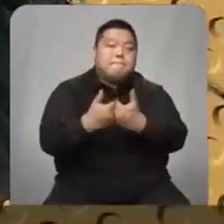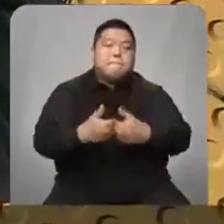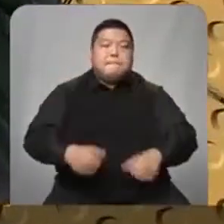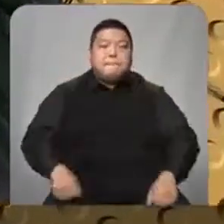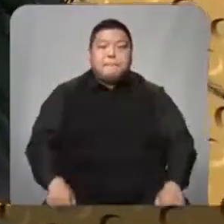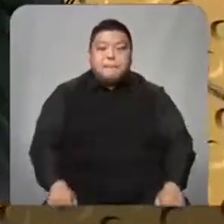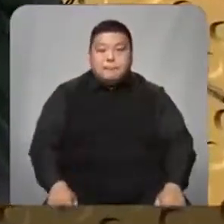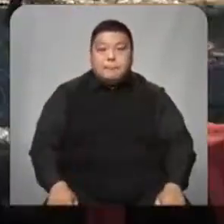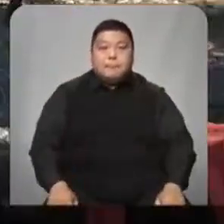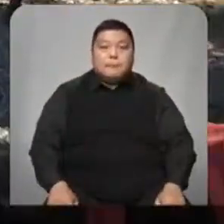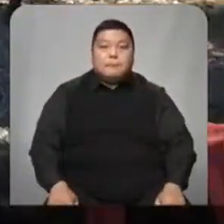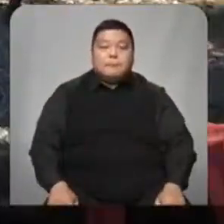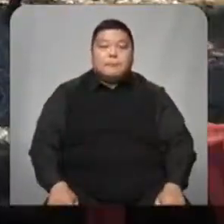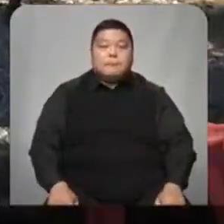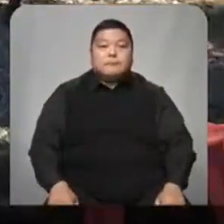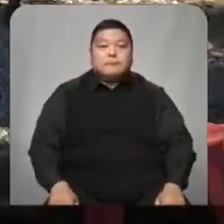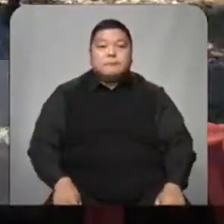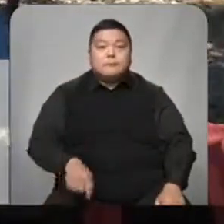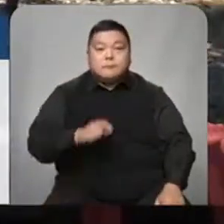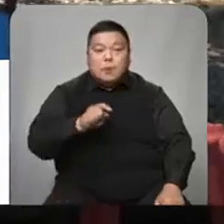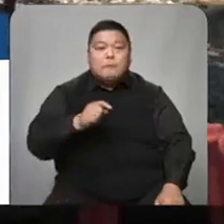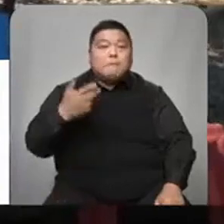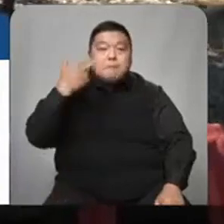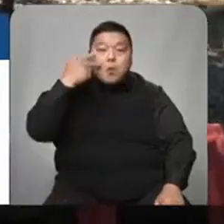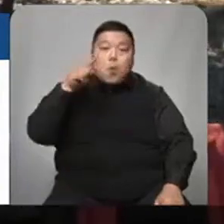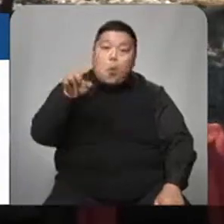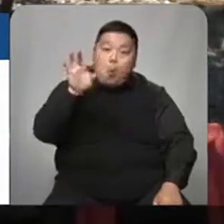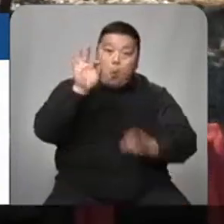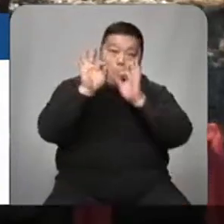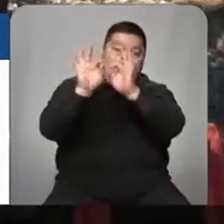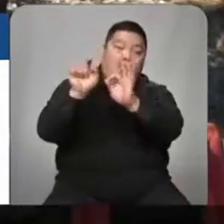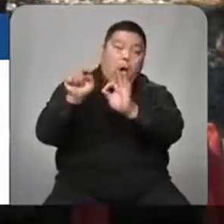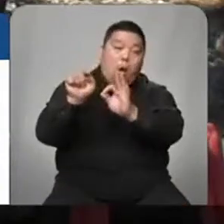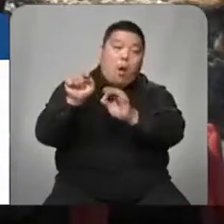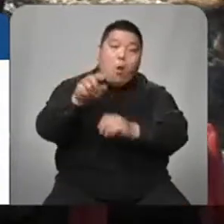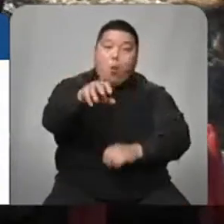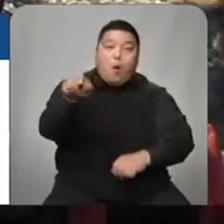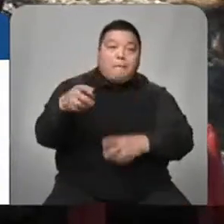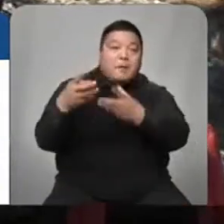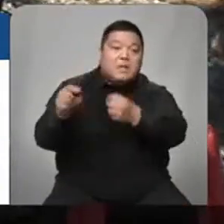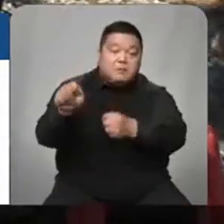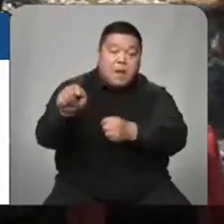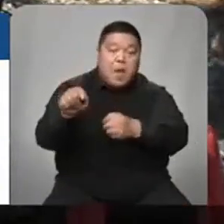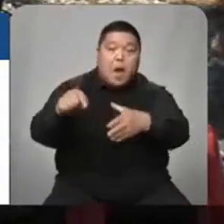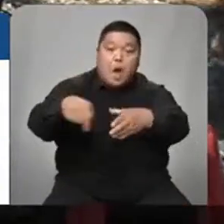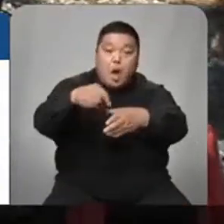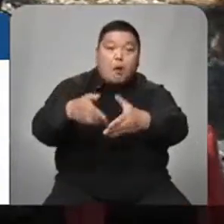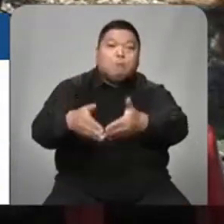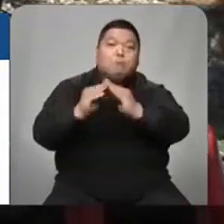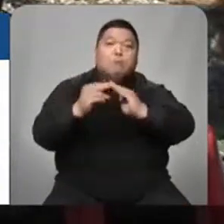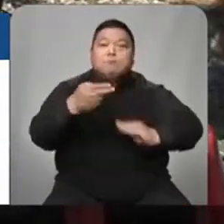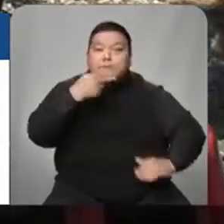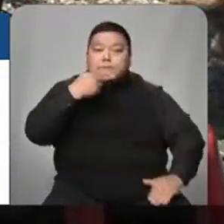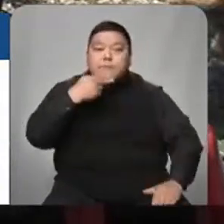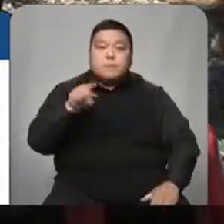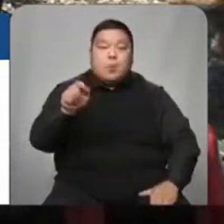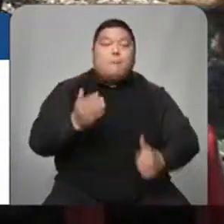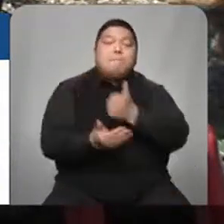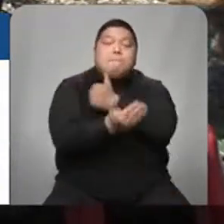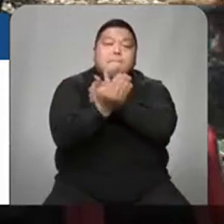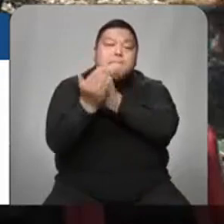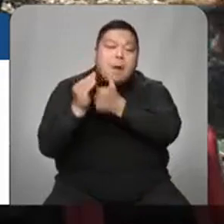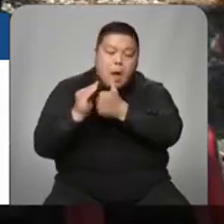벌였습니다. 국립공원 제도가 처음 시작된 미국은 50개 정도가 있지만 어떤 시설도 들어가 있지 않습니다. 그들이